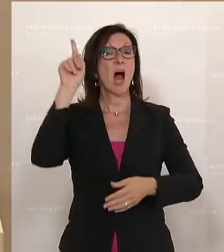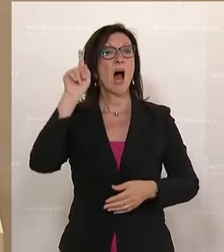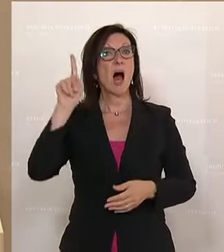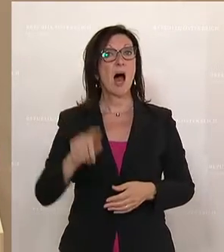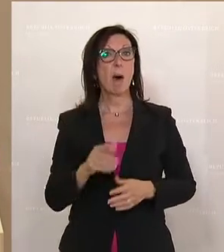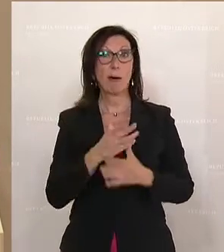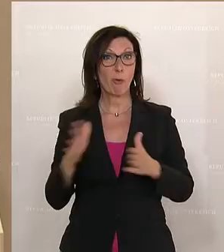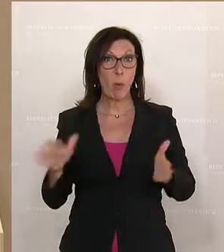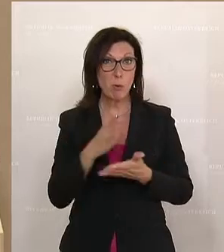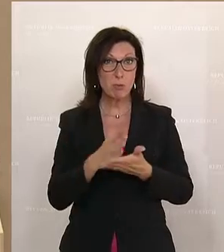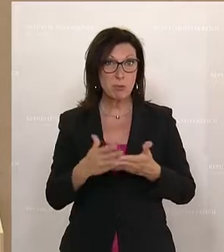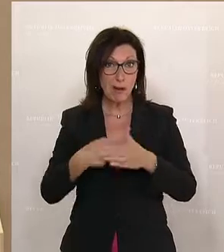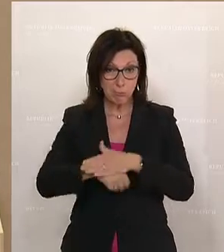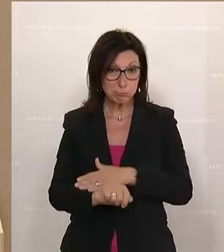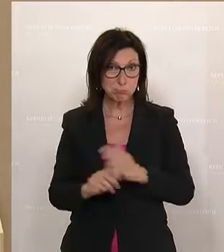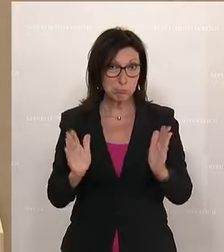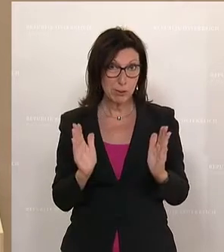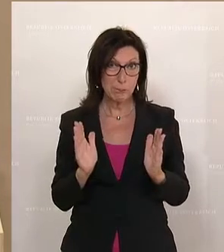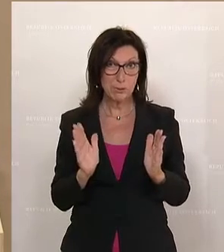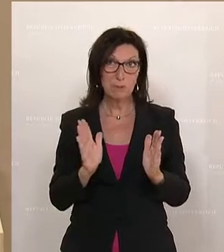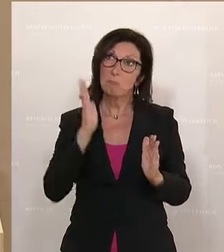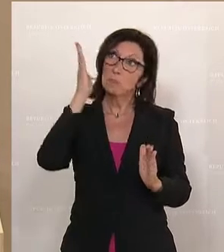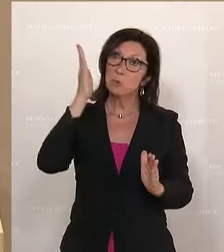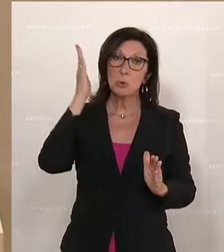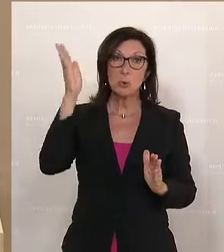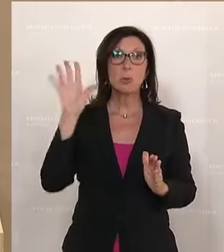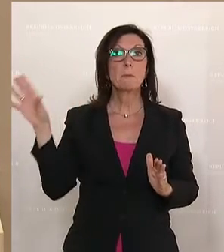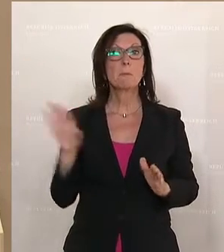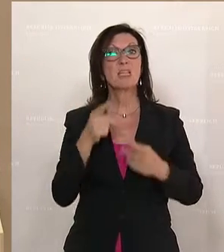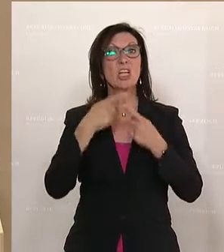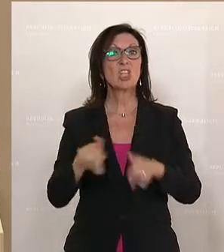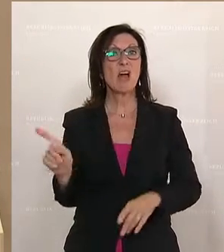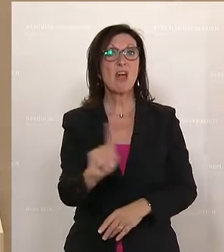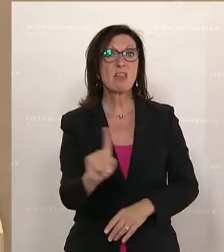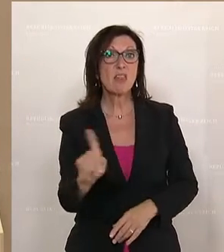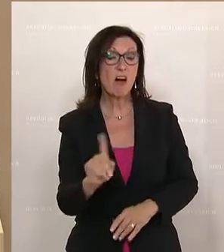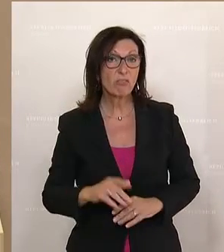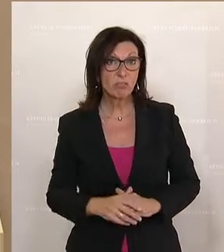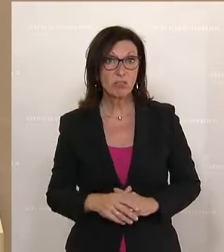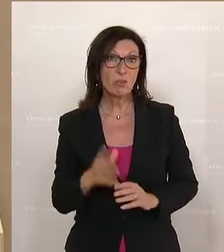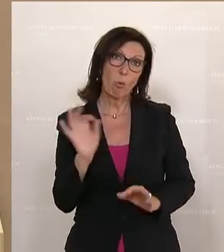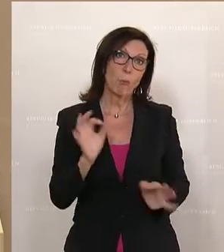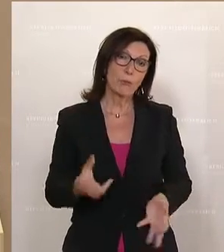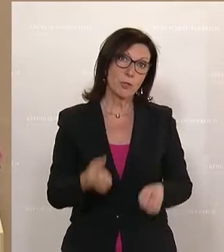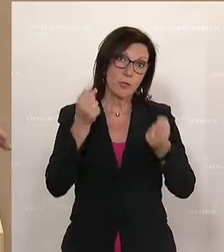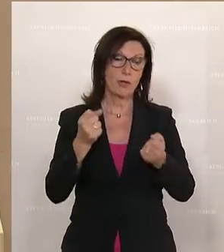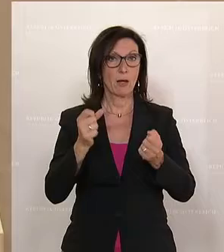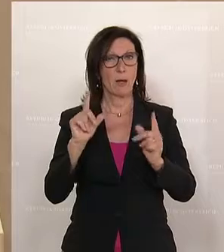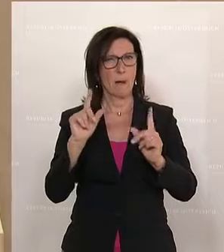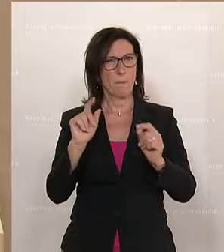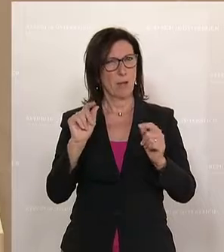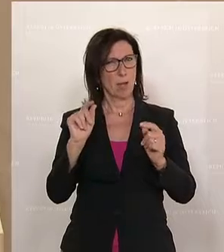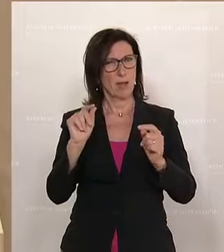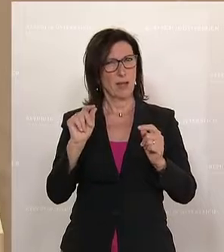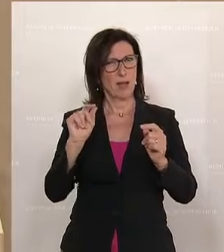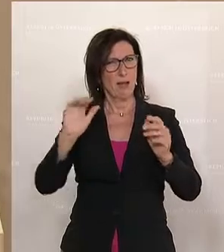großer Teil dieser Kinder nicht oder nur sehr schwer. Wenn immer weniger Menschen die Möglichkeit